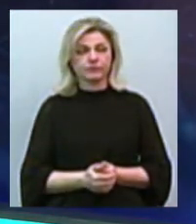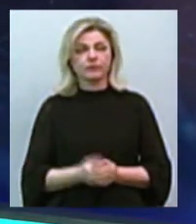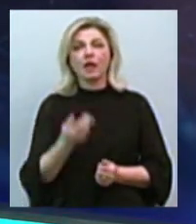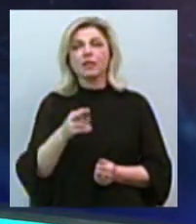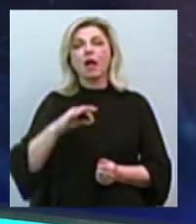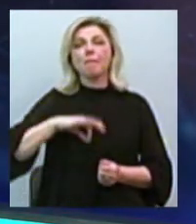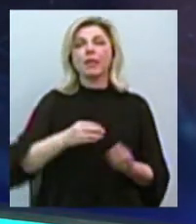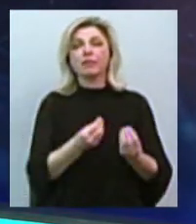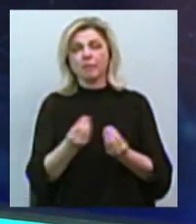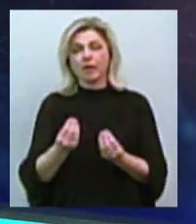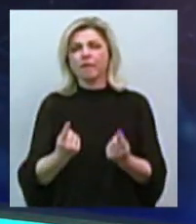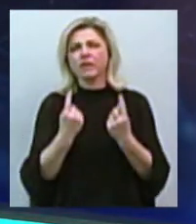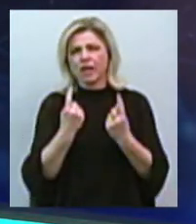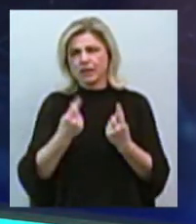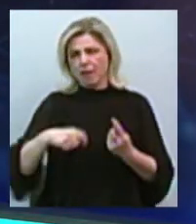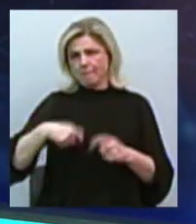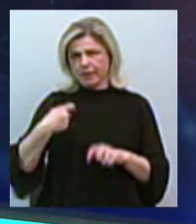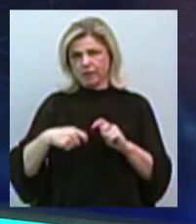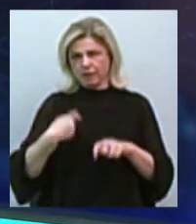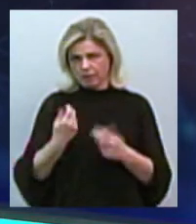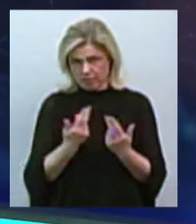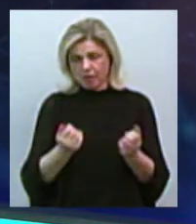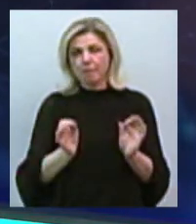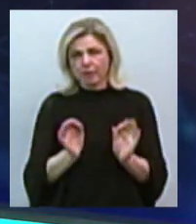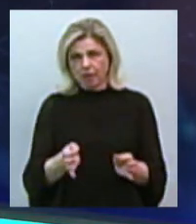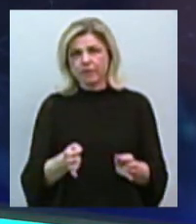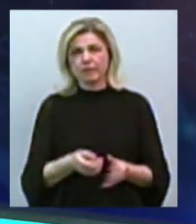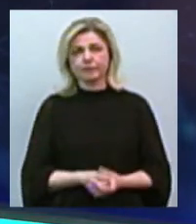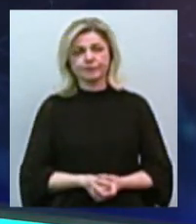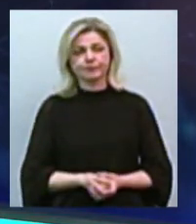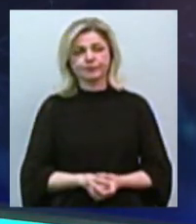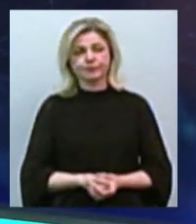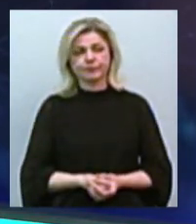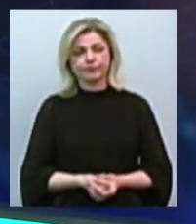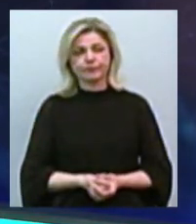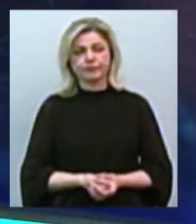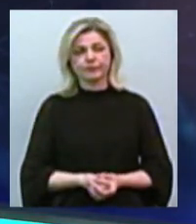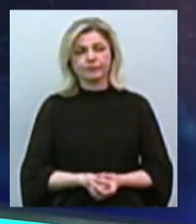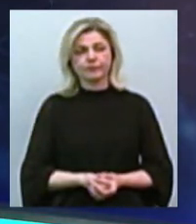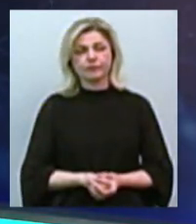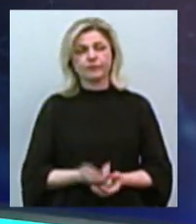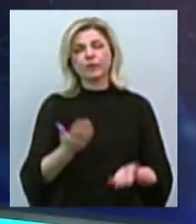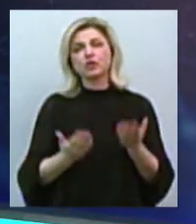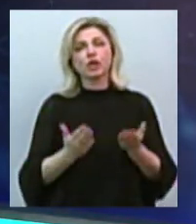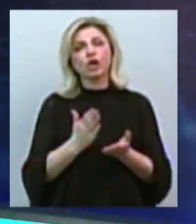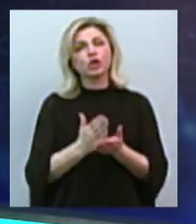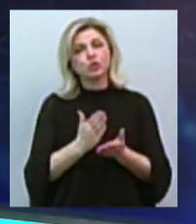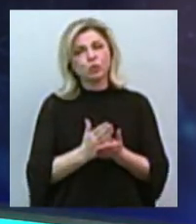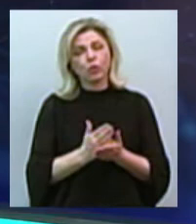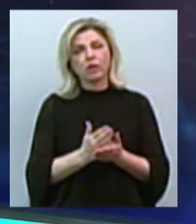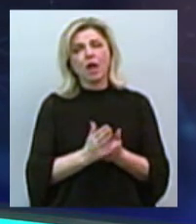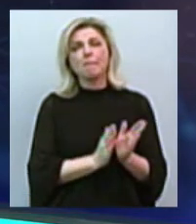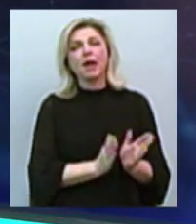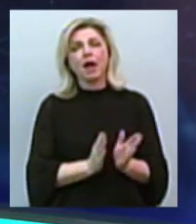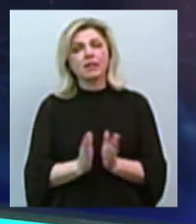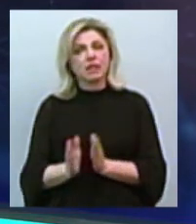підприємців це прямі збитки, правильно? Безусловно. Якщо, чи існують вже, чи можете ви сказати, механізми,